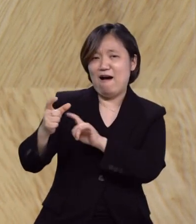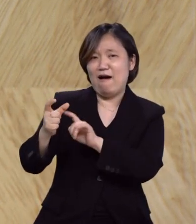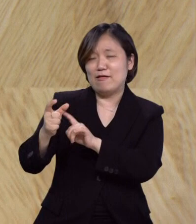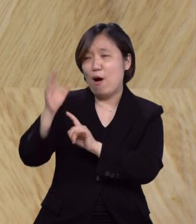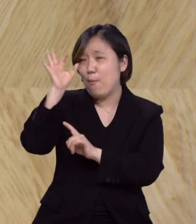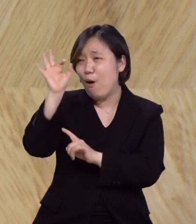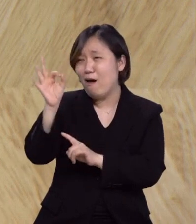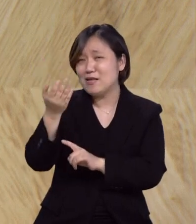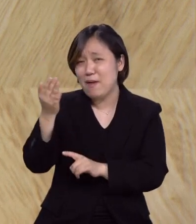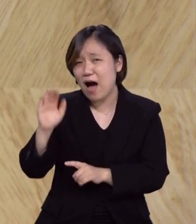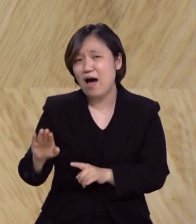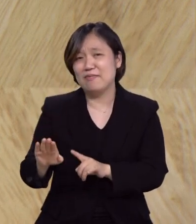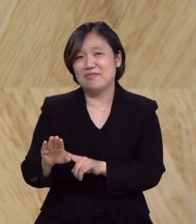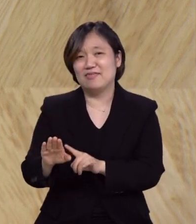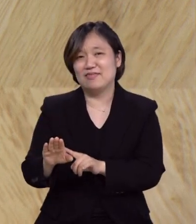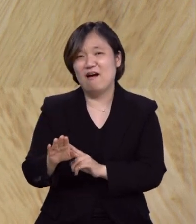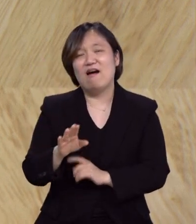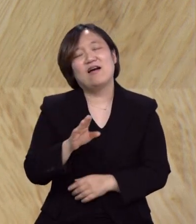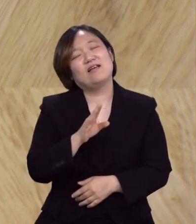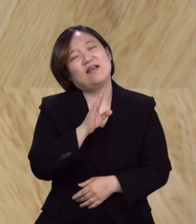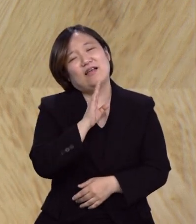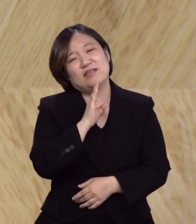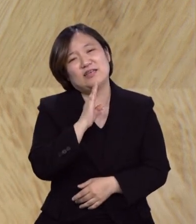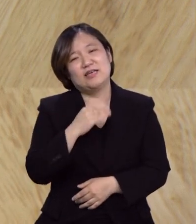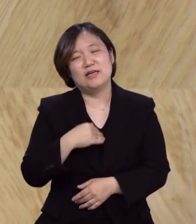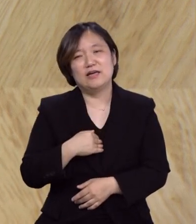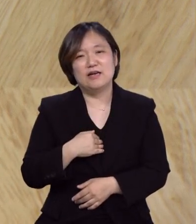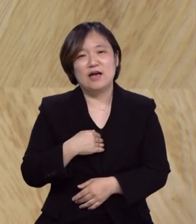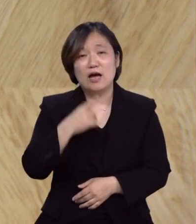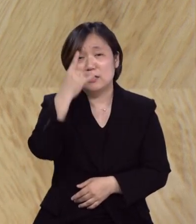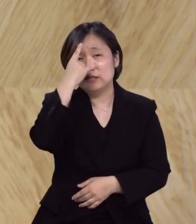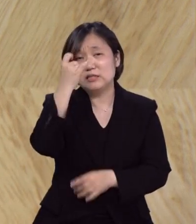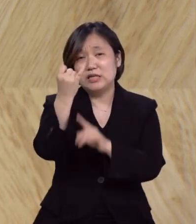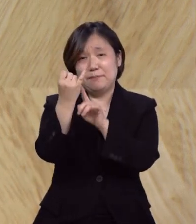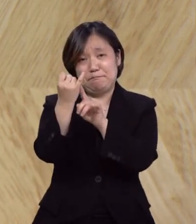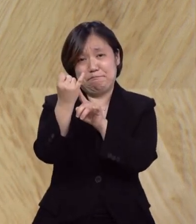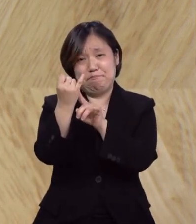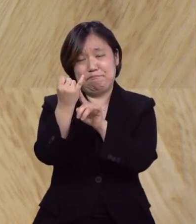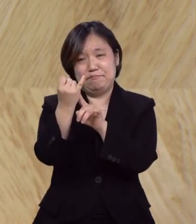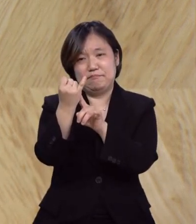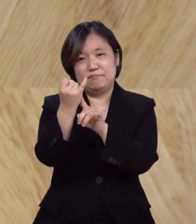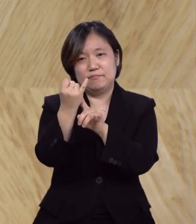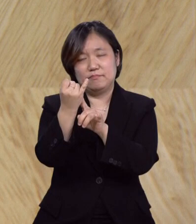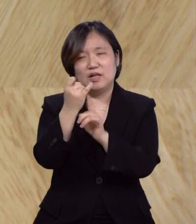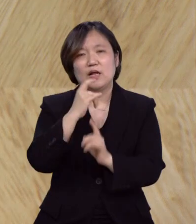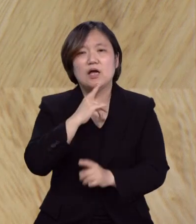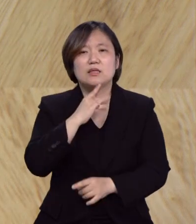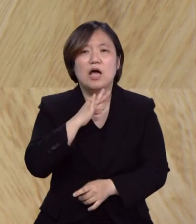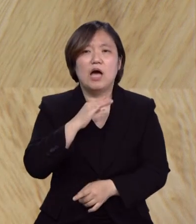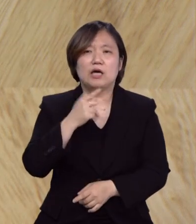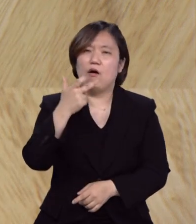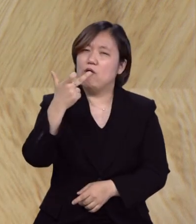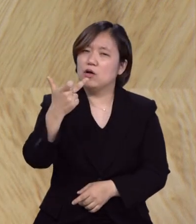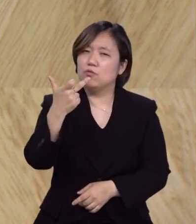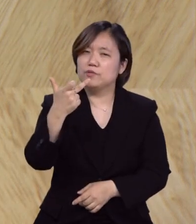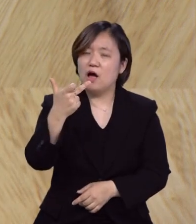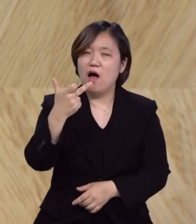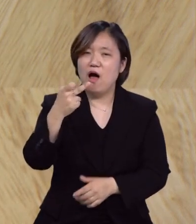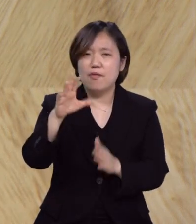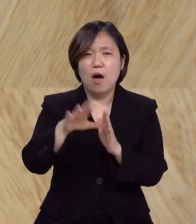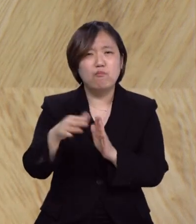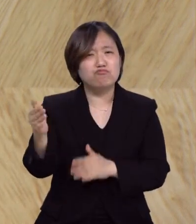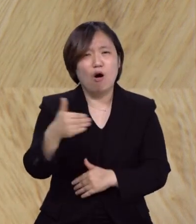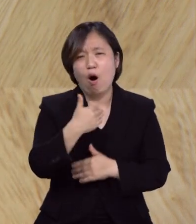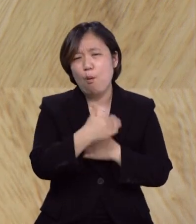보였지만 사실 출가하고 얼마 안 돼서 17살 때부터 17살 때부터